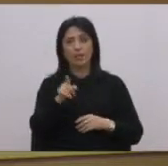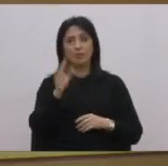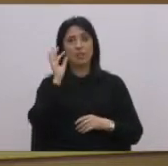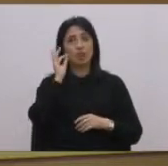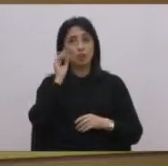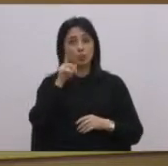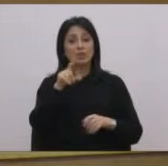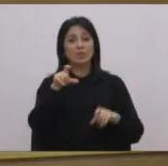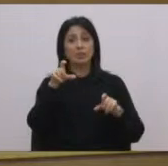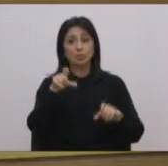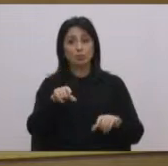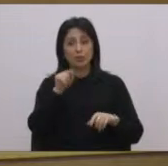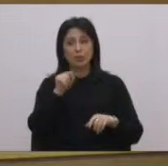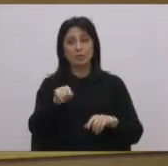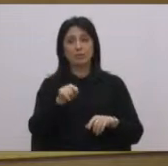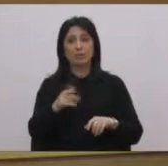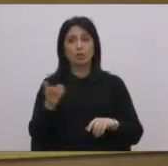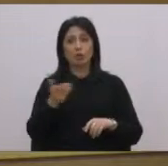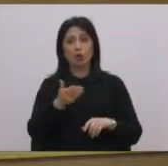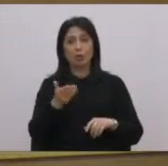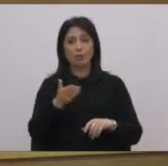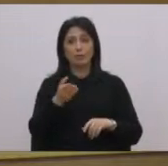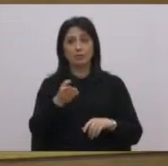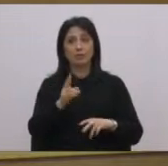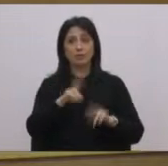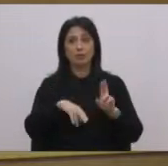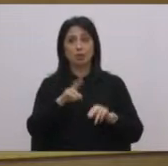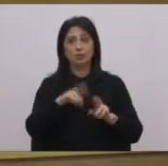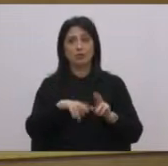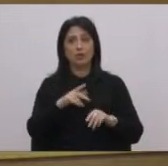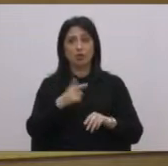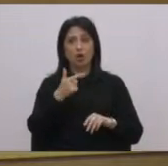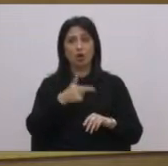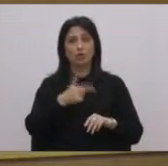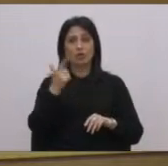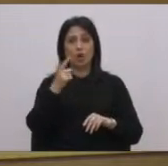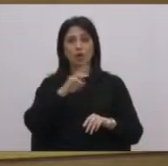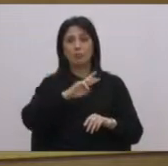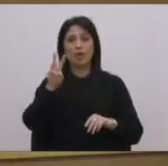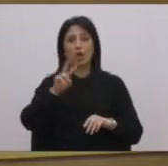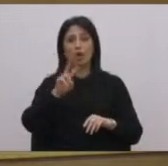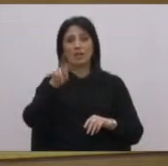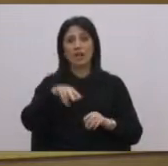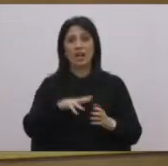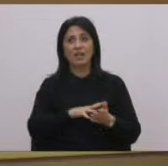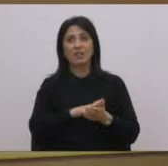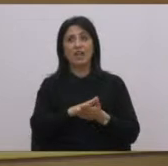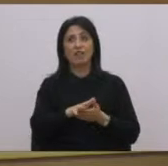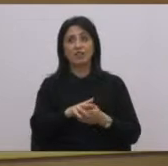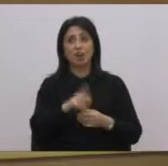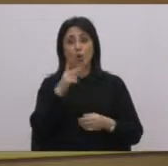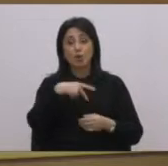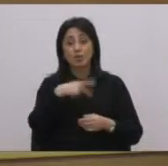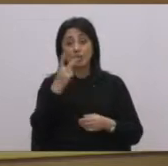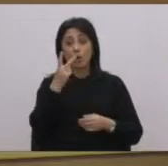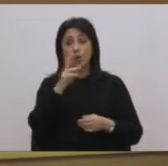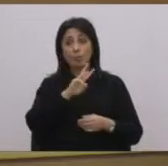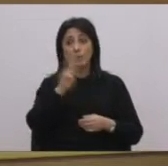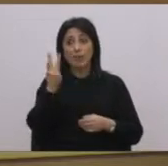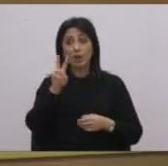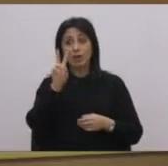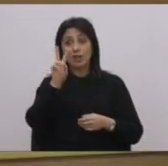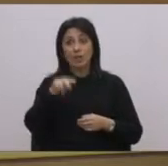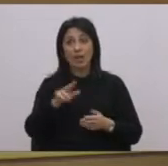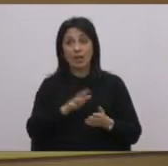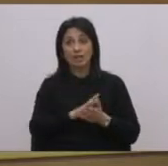ზუგდიდი სტადიონის რომლის მშენებლობას 22 მილიონი ლარი არის დახარჯული, 22 მილიონი